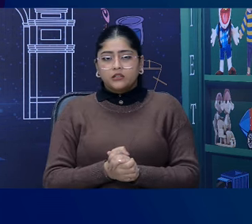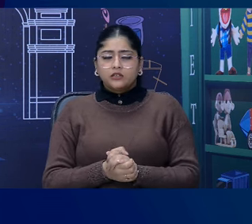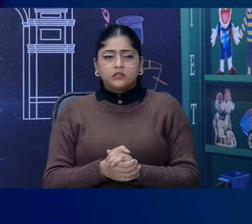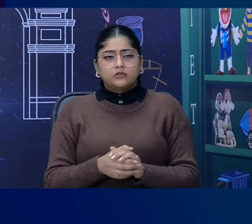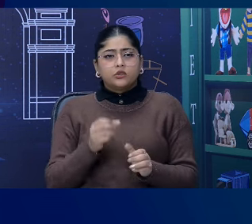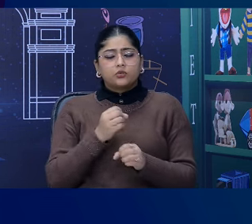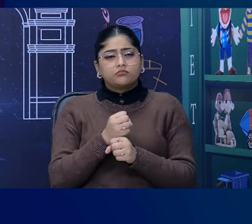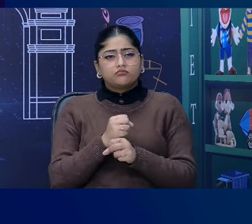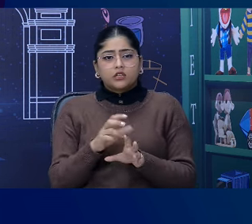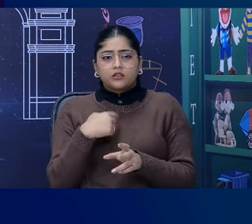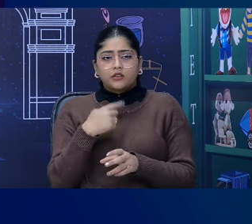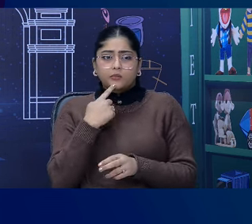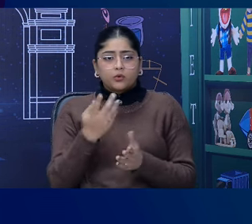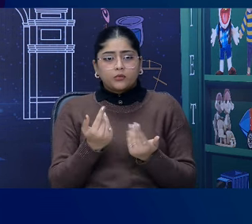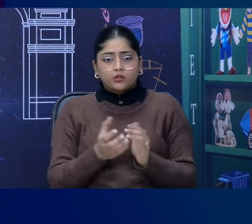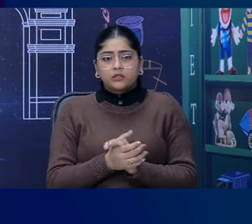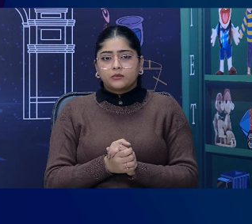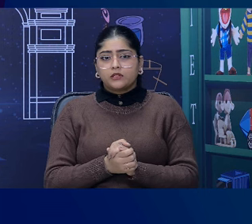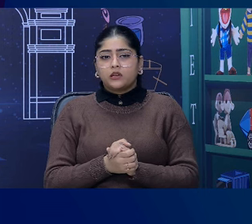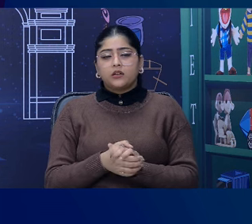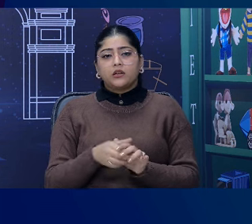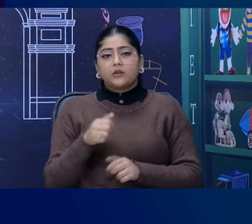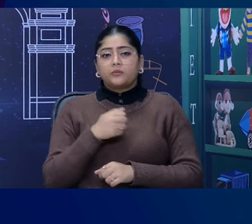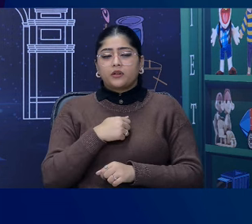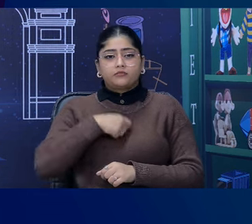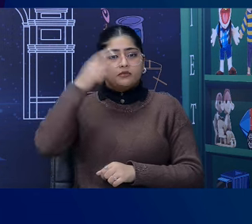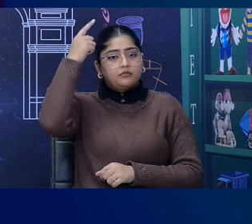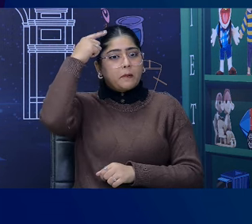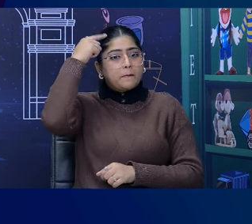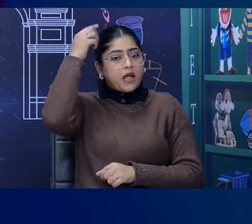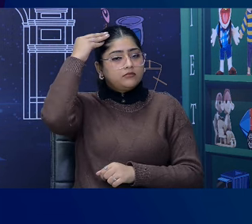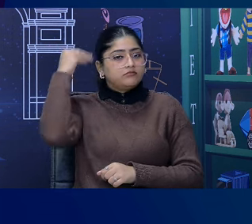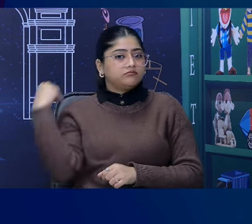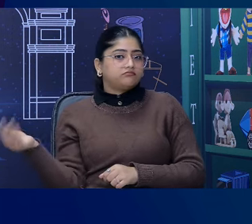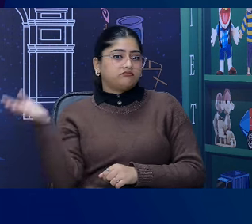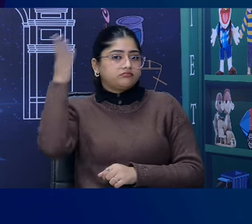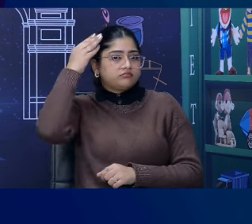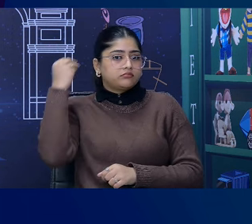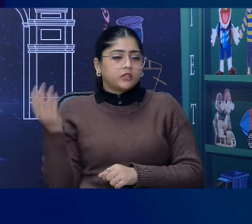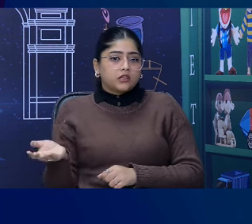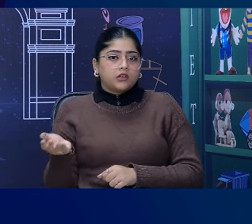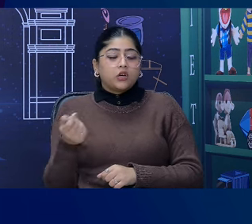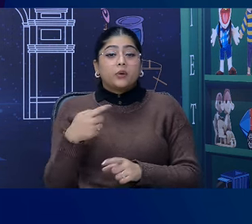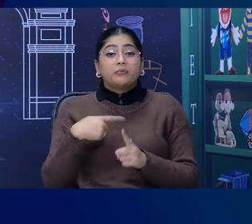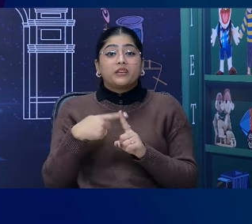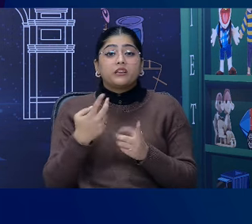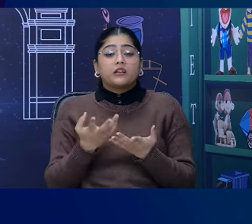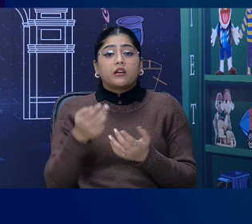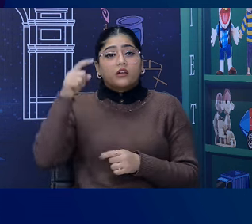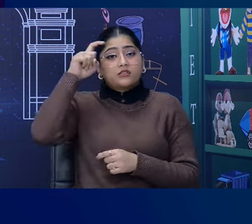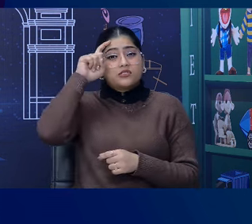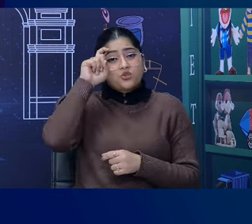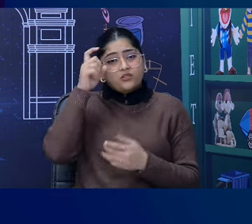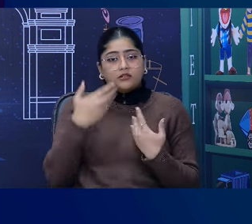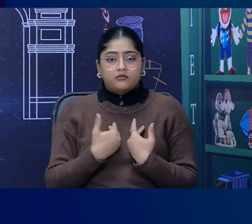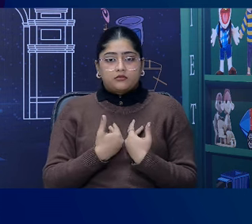कॉमनली बोलते हैं स्टूडेंट्स आजकल बहुत बोलते हैं कि मैम मेरा ना हेयर फॉल हो रहा है मुझे स्ट्रेस हो रहा है तो बेसिकली स्ट्रेस है क्या स्ट्रेस